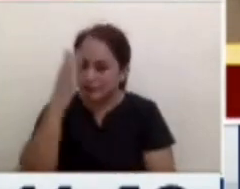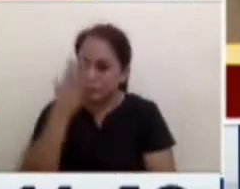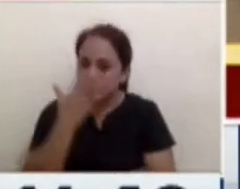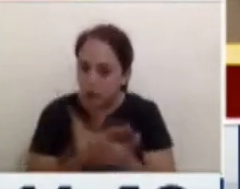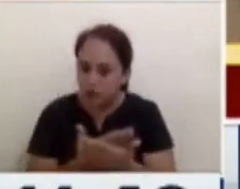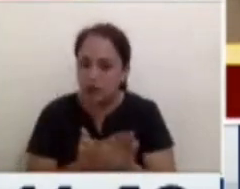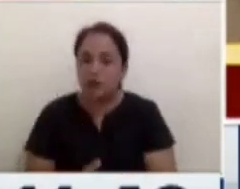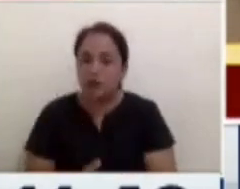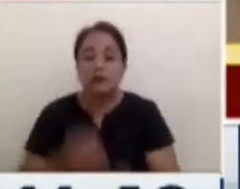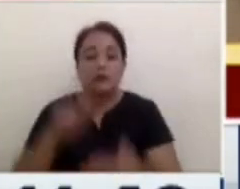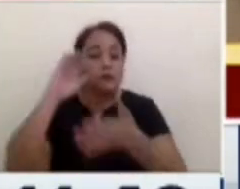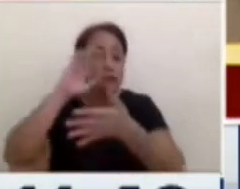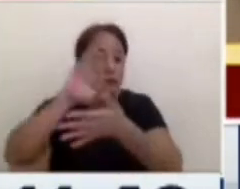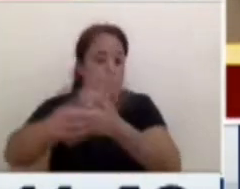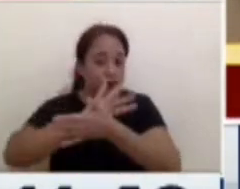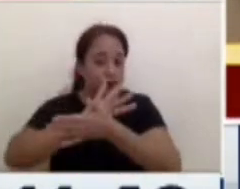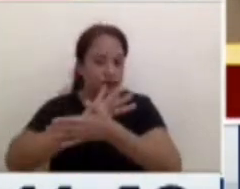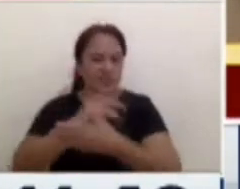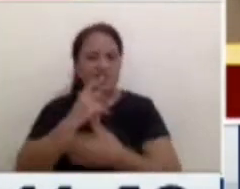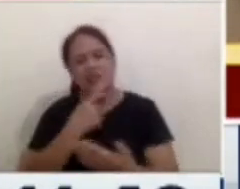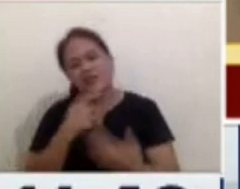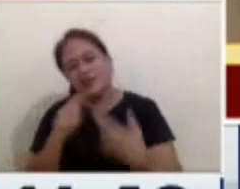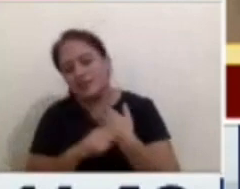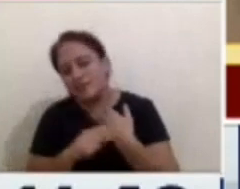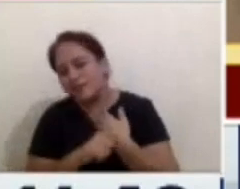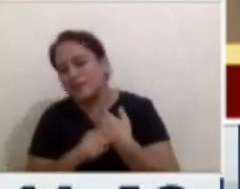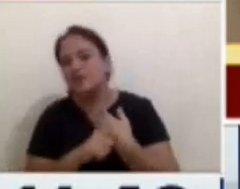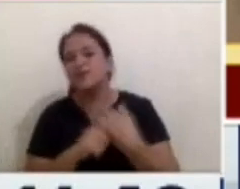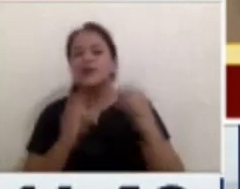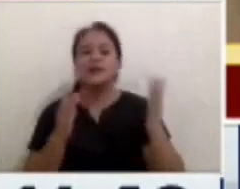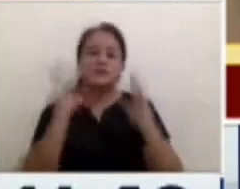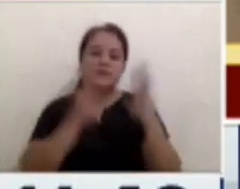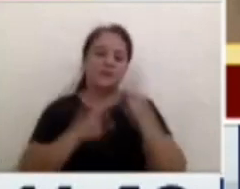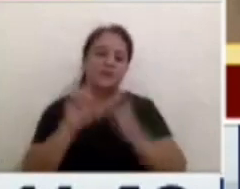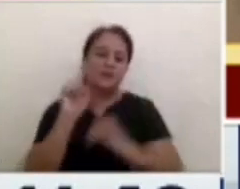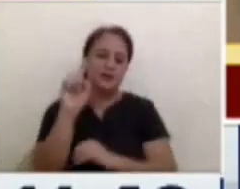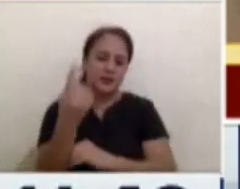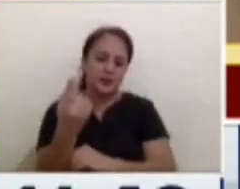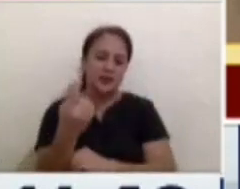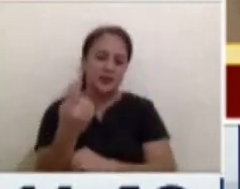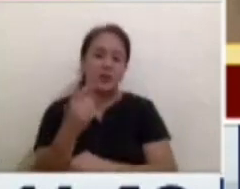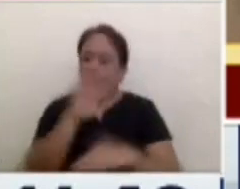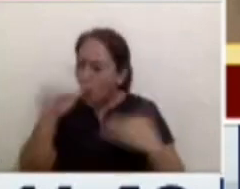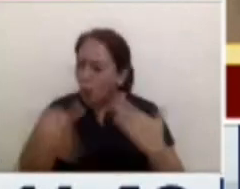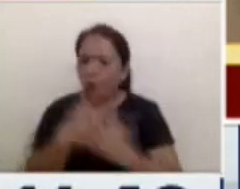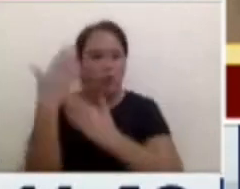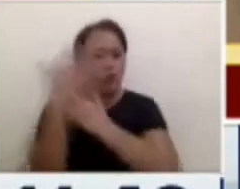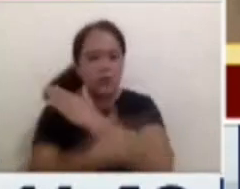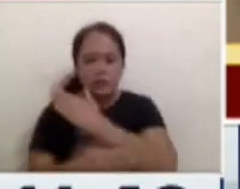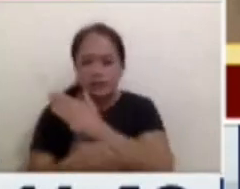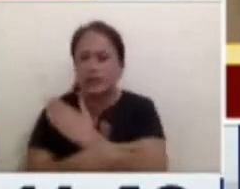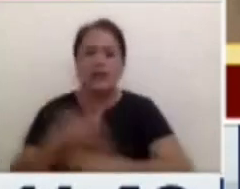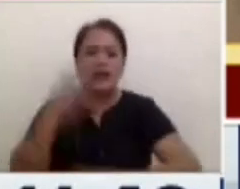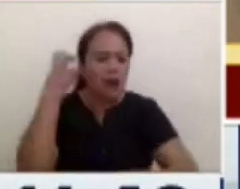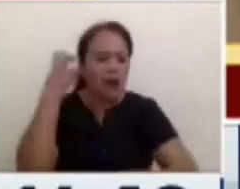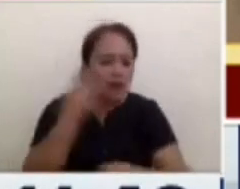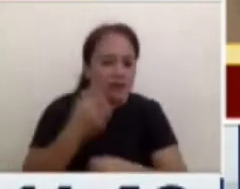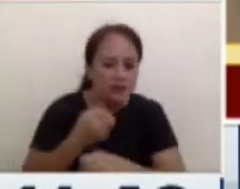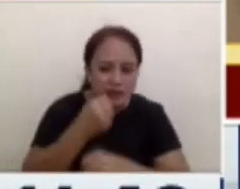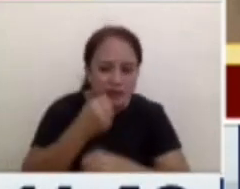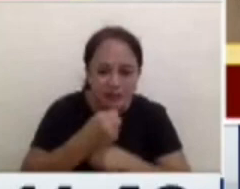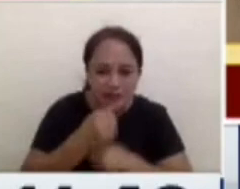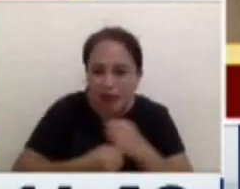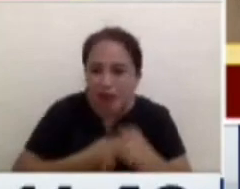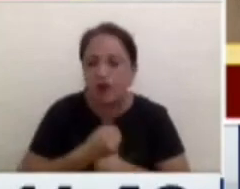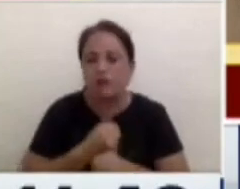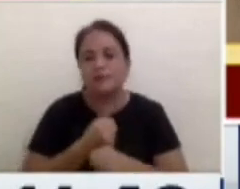country status. Ang problema naman ay dahil sa unexpected na crisis natin